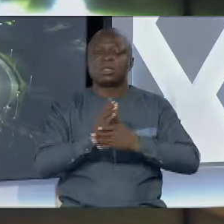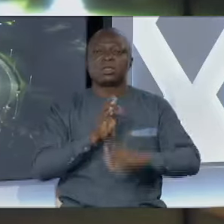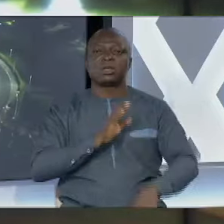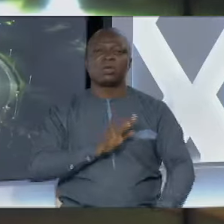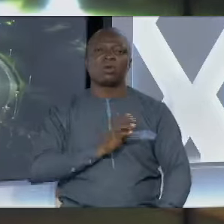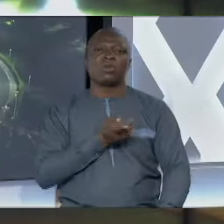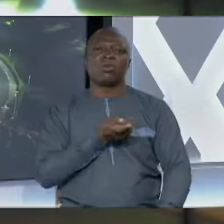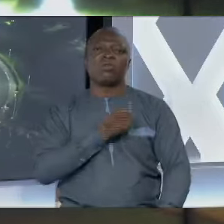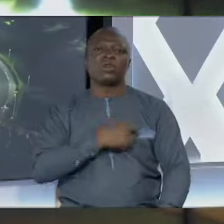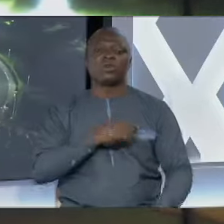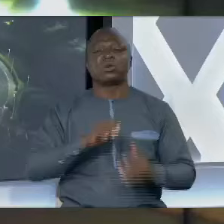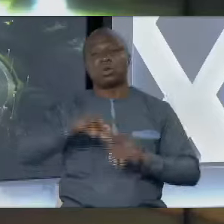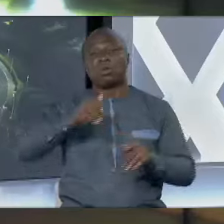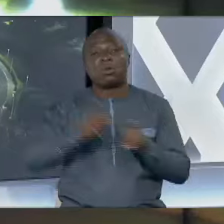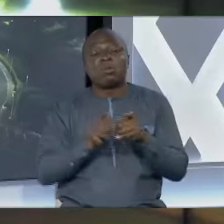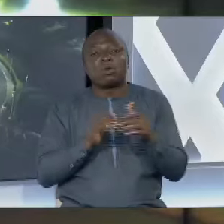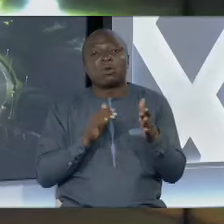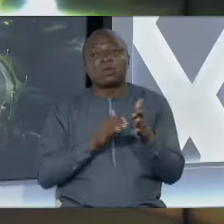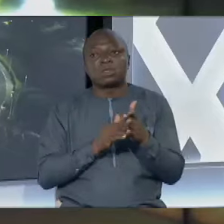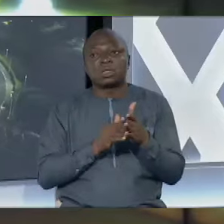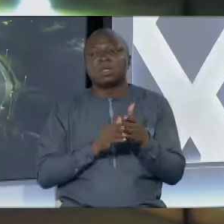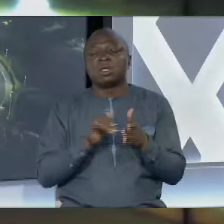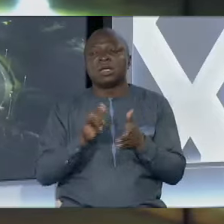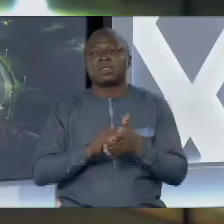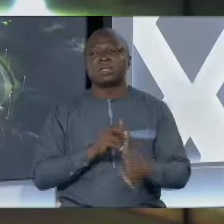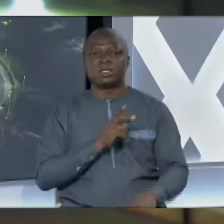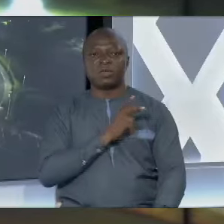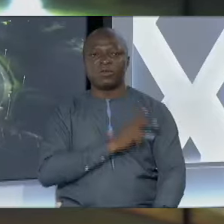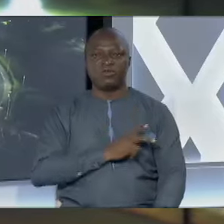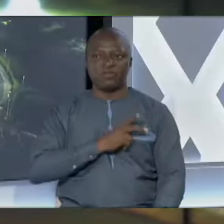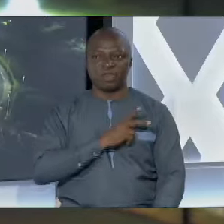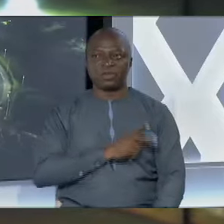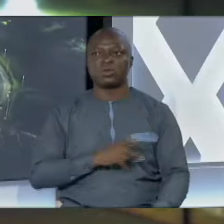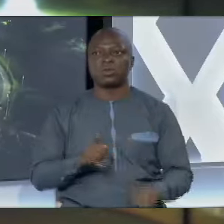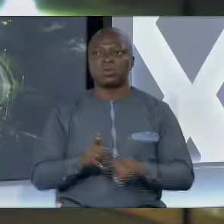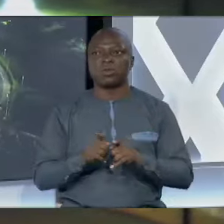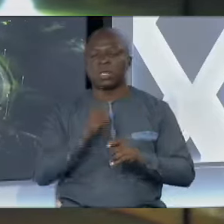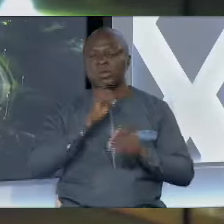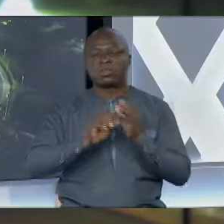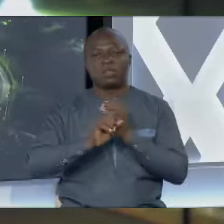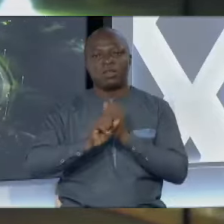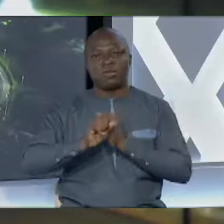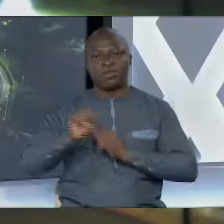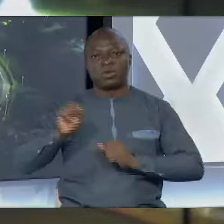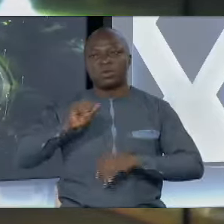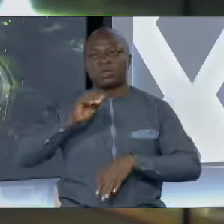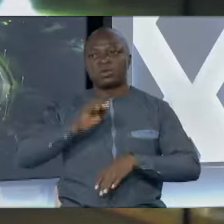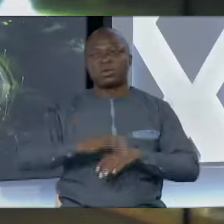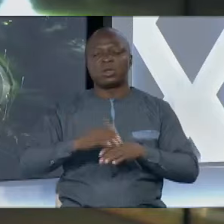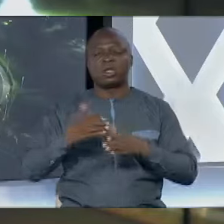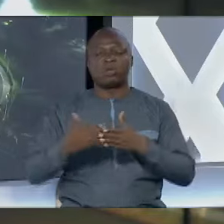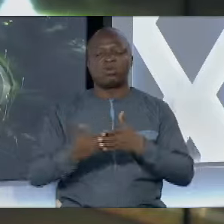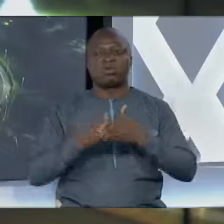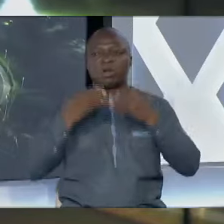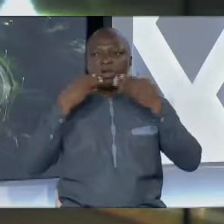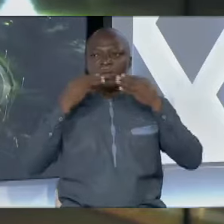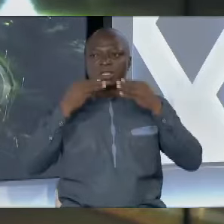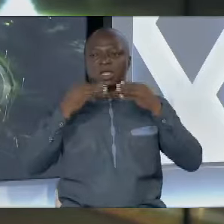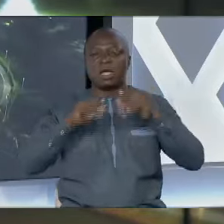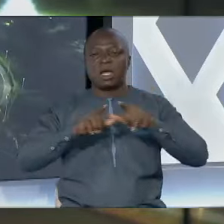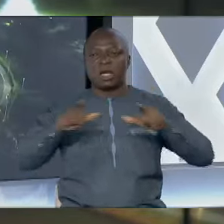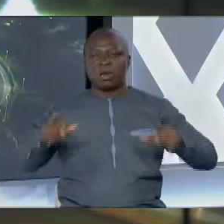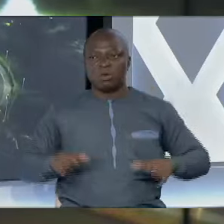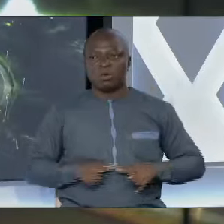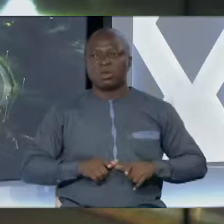même contraire. Eh bien, cette vertu pourrait également être véhiculée sur les nouveaux médias en lieu et